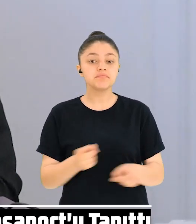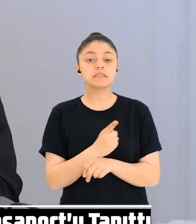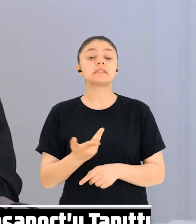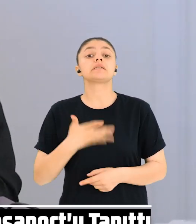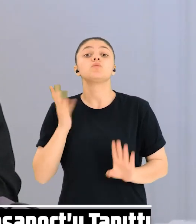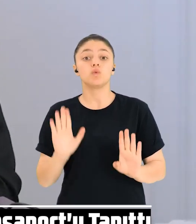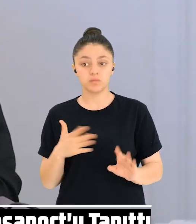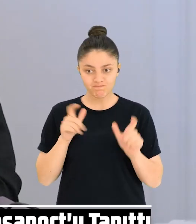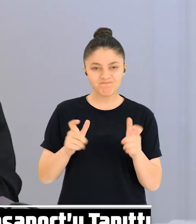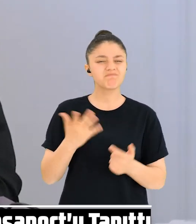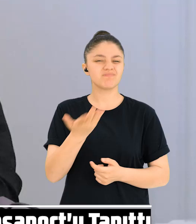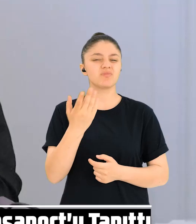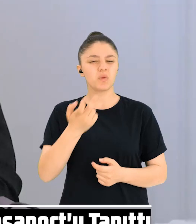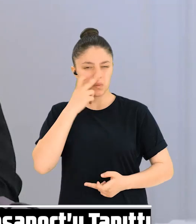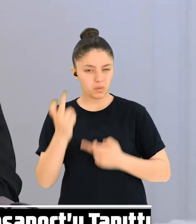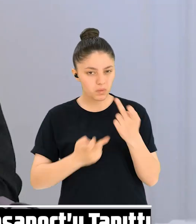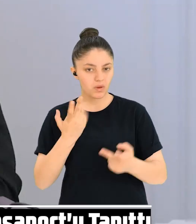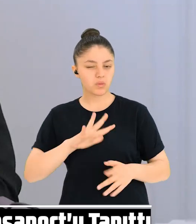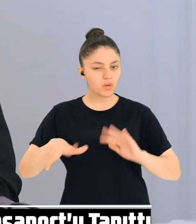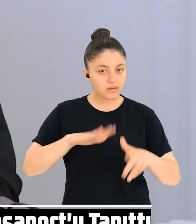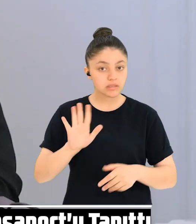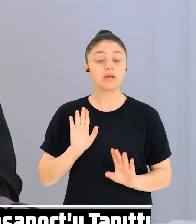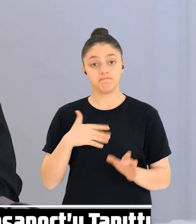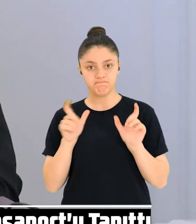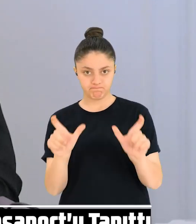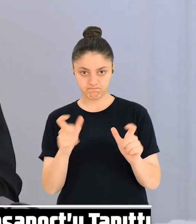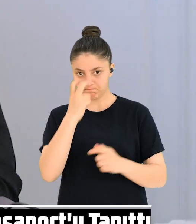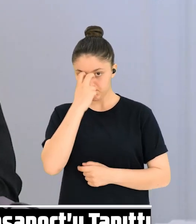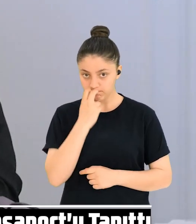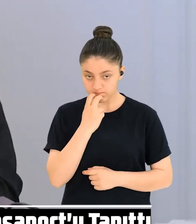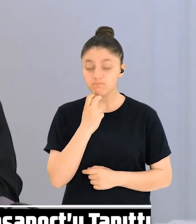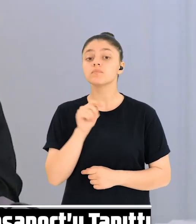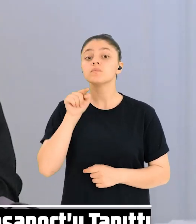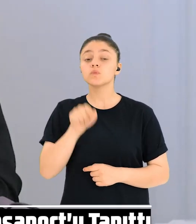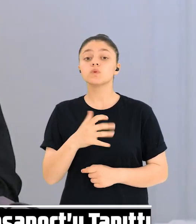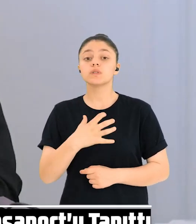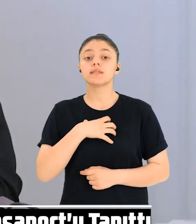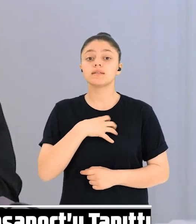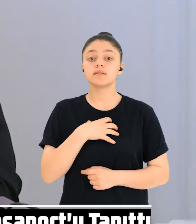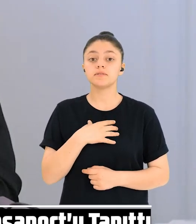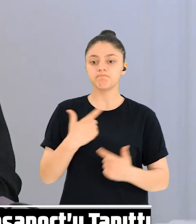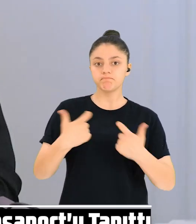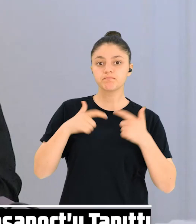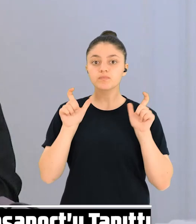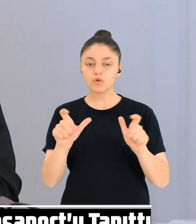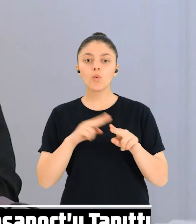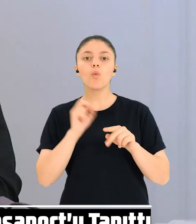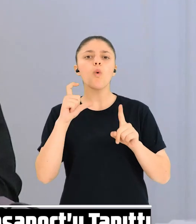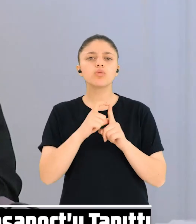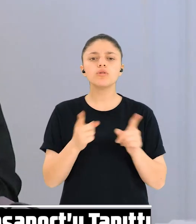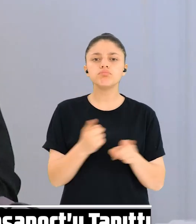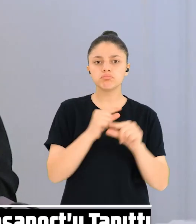temin etmek, bir dolandırıcılığa sebebiyet teşkil etmemek için burada kendi güvenlik kodları